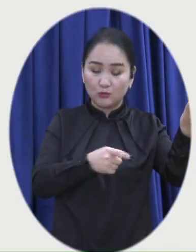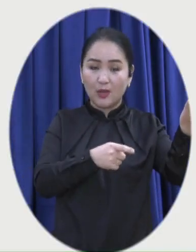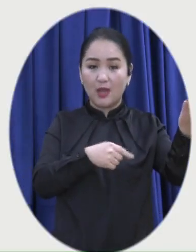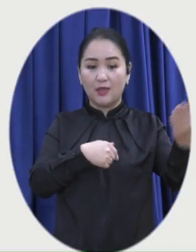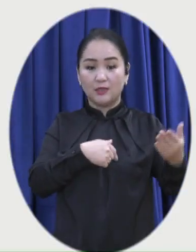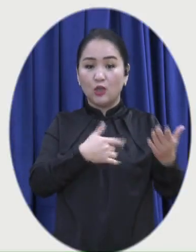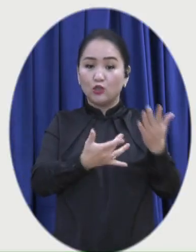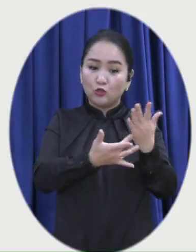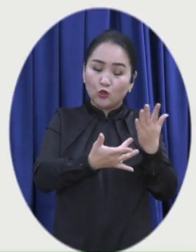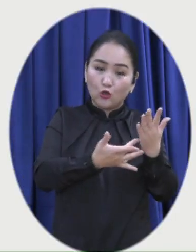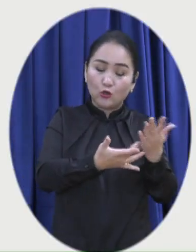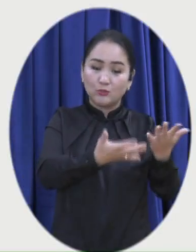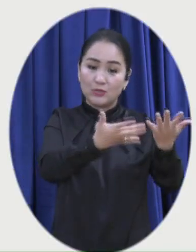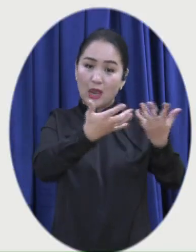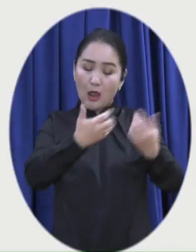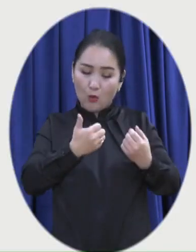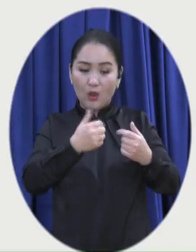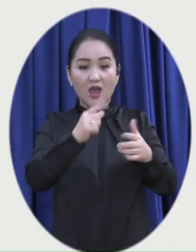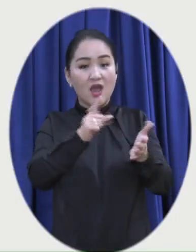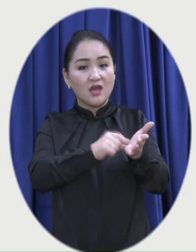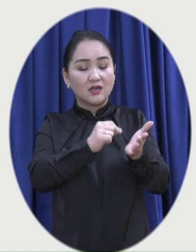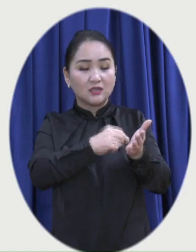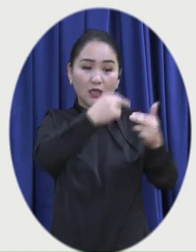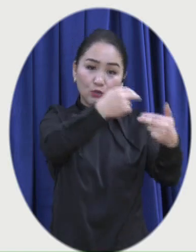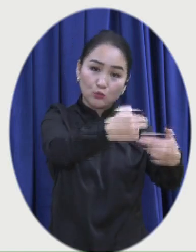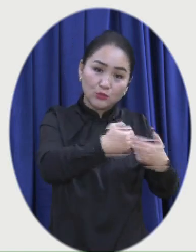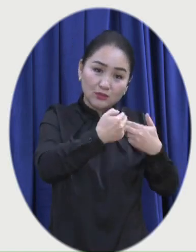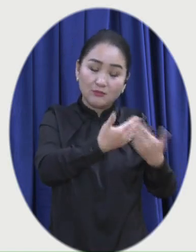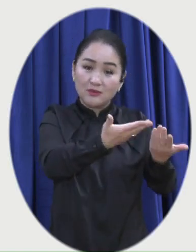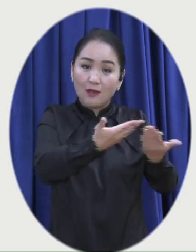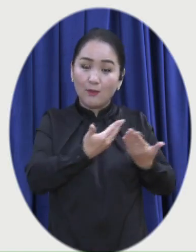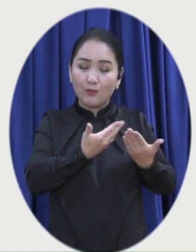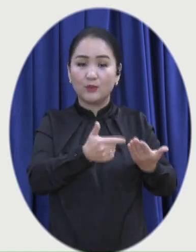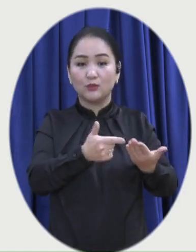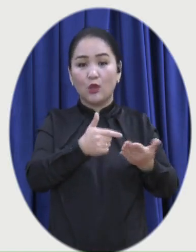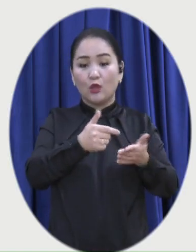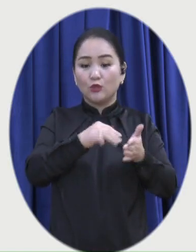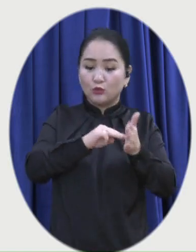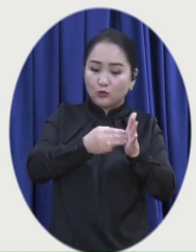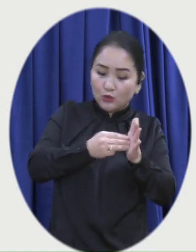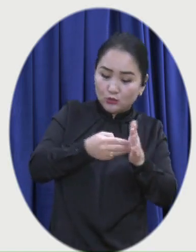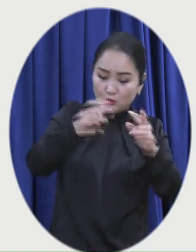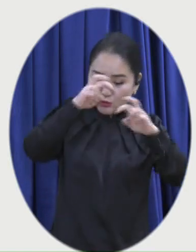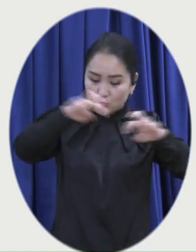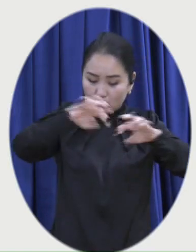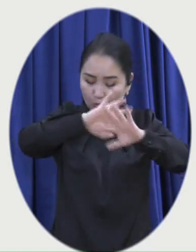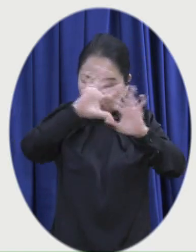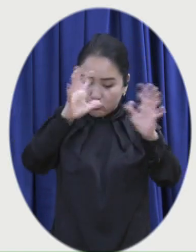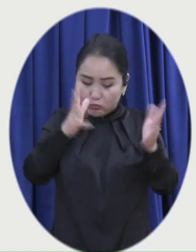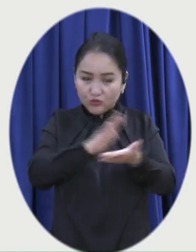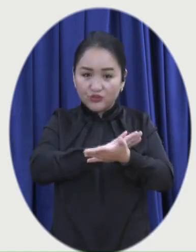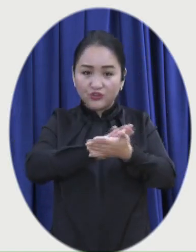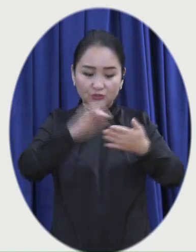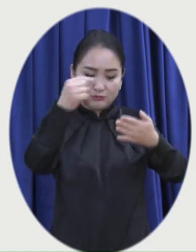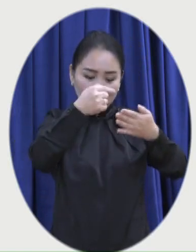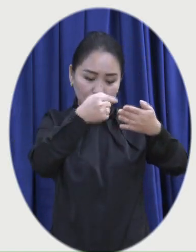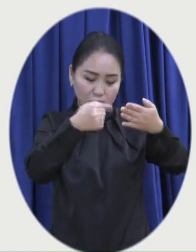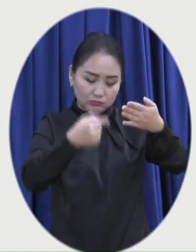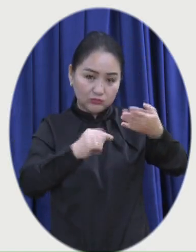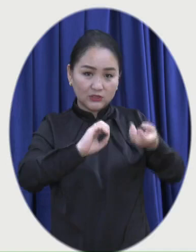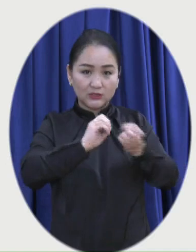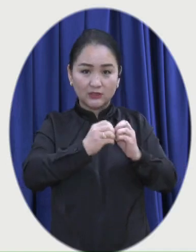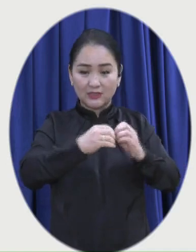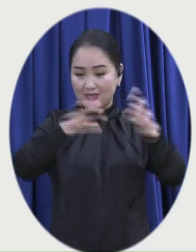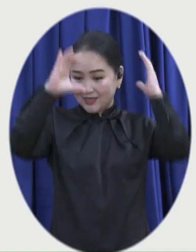тоног төхөөрөмж шаардлагатай тусламжийнхаа одоо тооцоо судалгаа бүх зүйлийг бол шинчлэн гаргаж одоо элчин